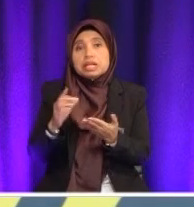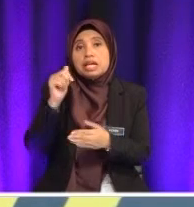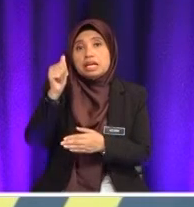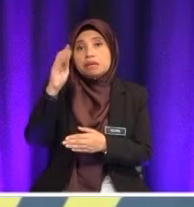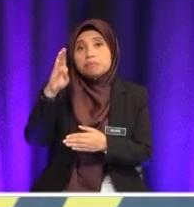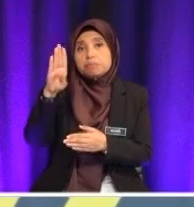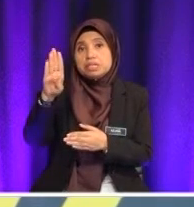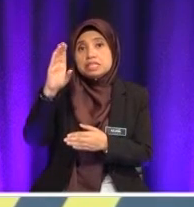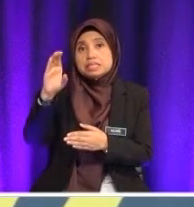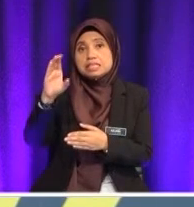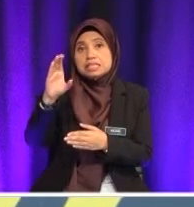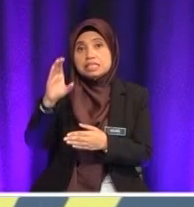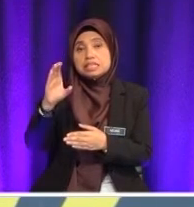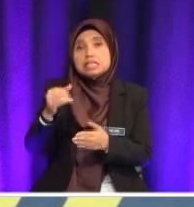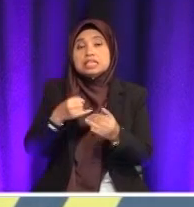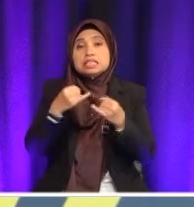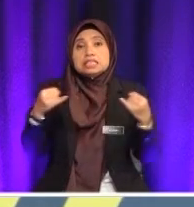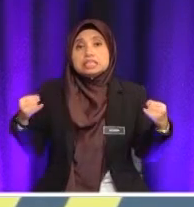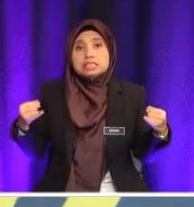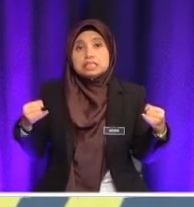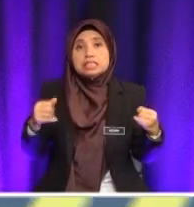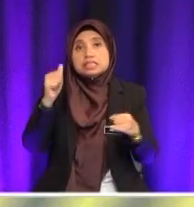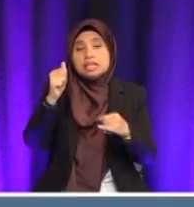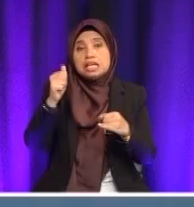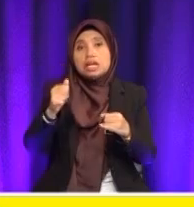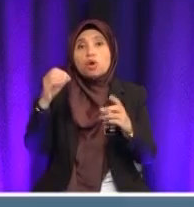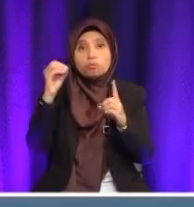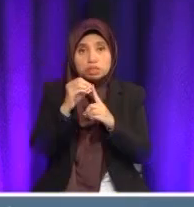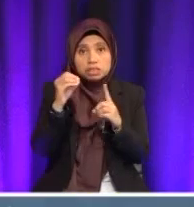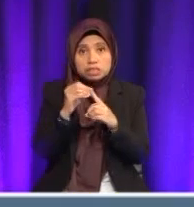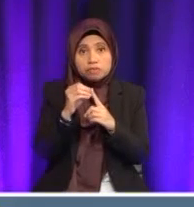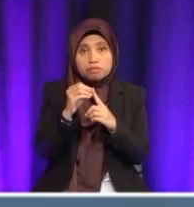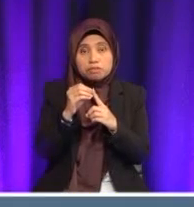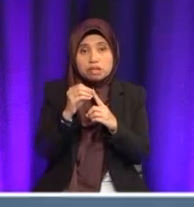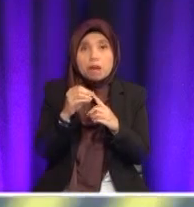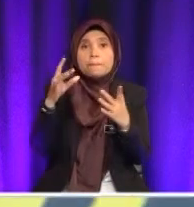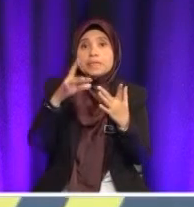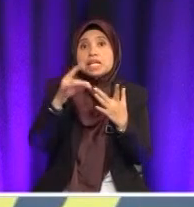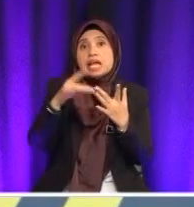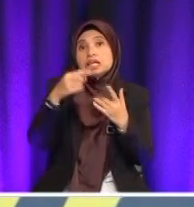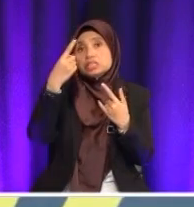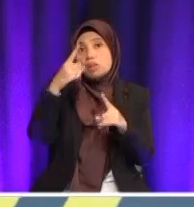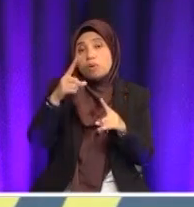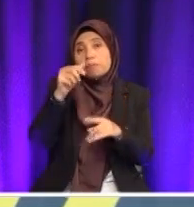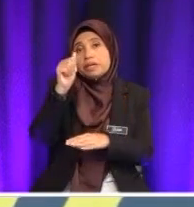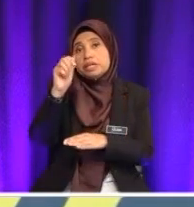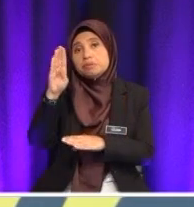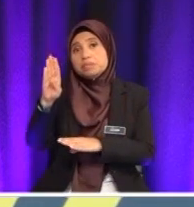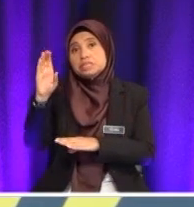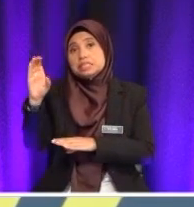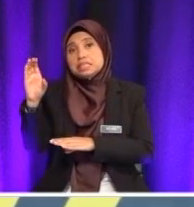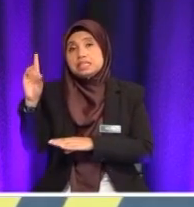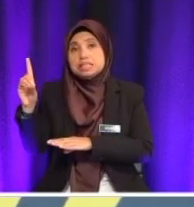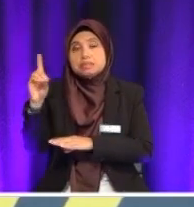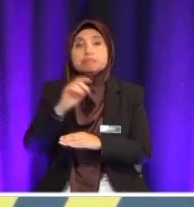di mana jenis item yang pertama untuk bagian ini adalah ojektif yaitu aneka pilihan yaitu adanya jawaban ABC dan